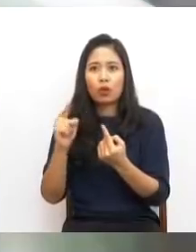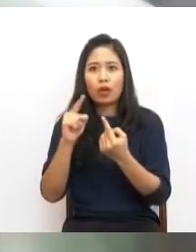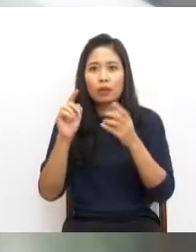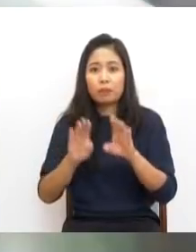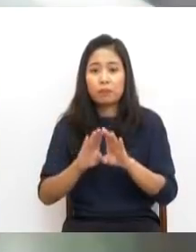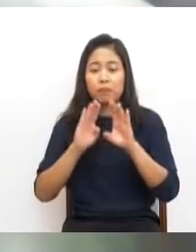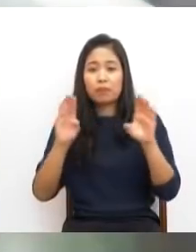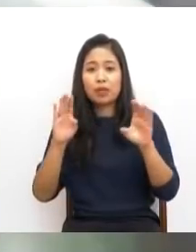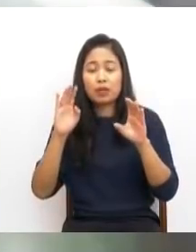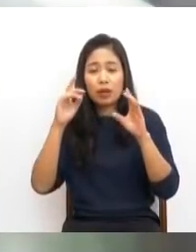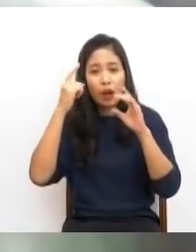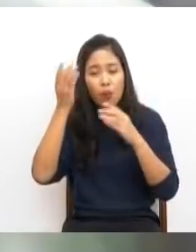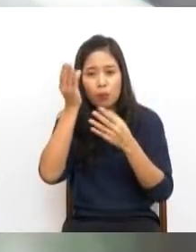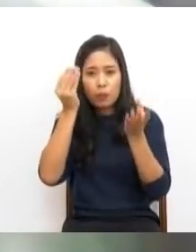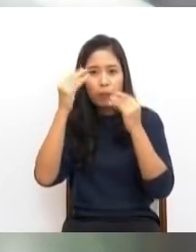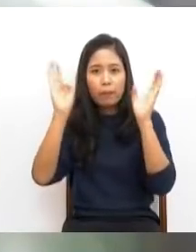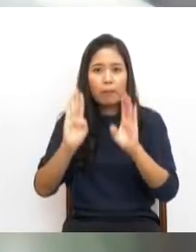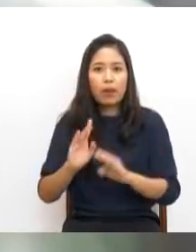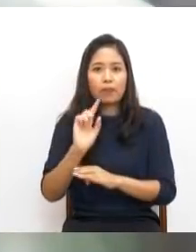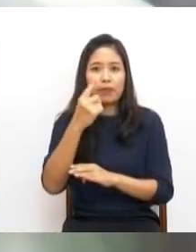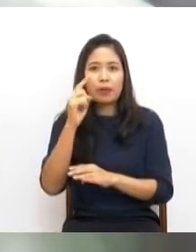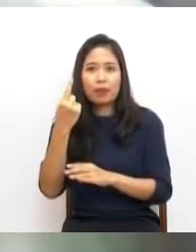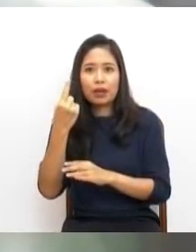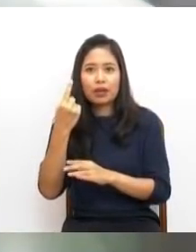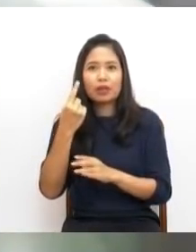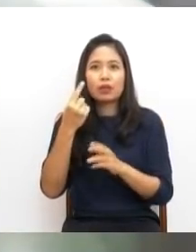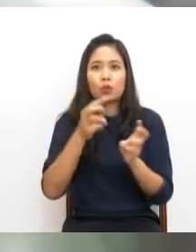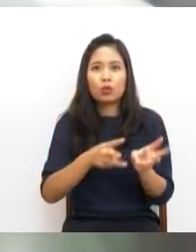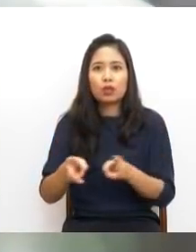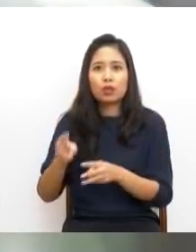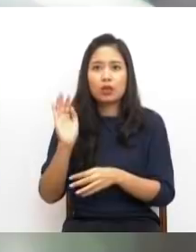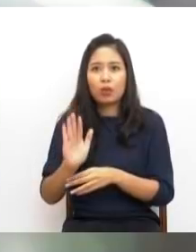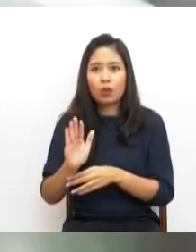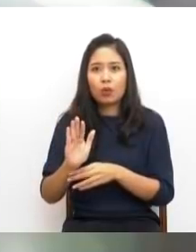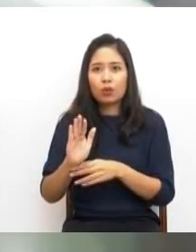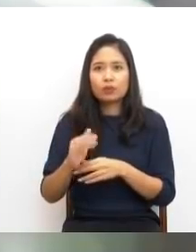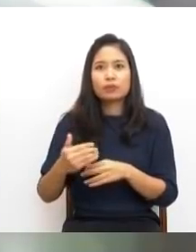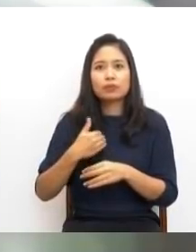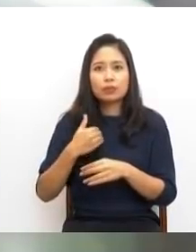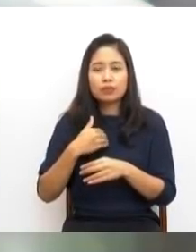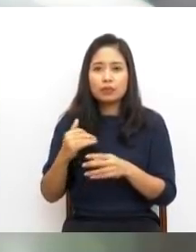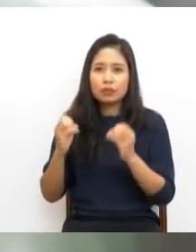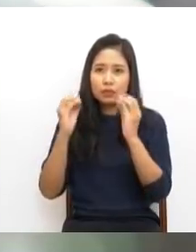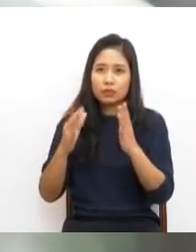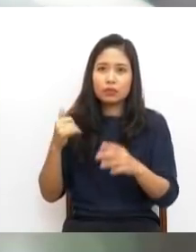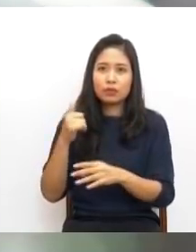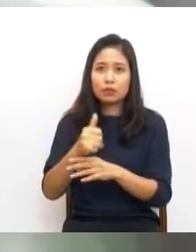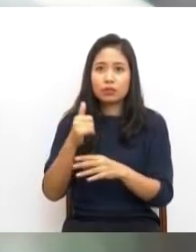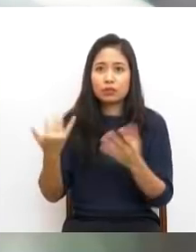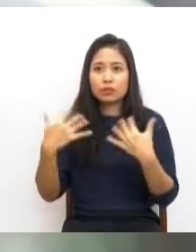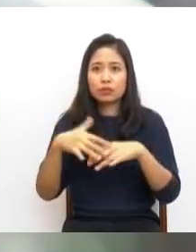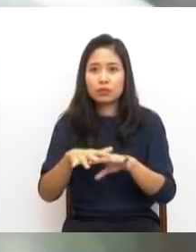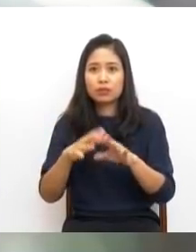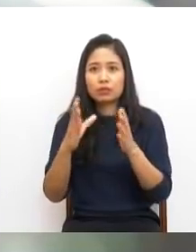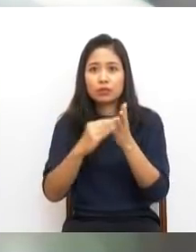ใหม่ๆในการอบรมมันก็จะกลายเป็นว่ามันไม่มีขีดจำกัดของการอบรมอีกต่อไปซึ่งปกติเวลาเราไปอบรมเนี่ยเราก็จะสามารถนำพาวิ